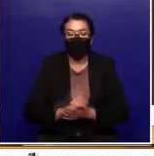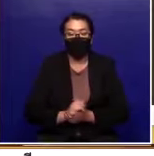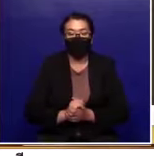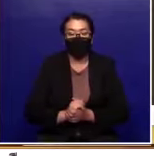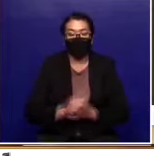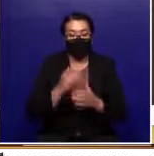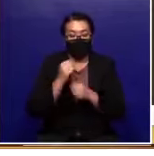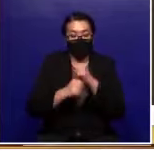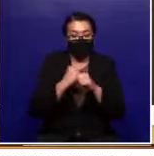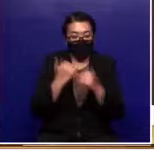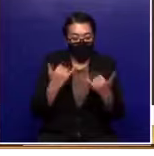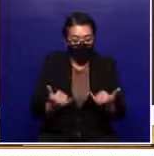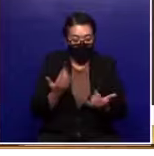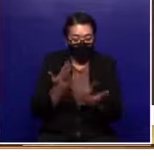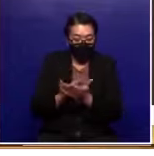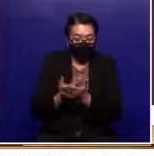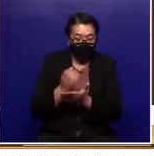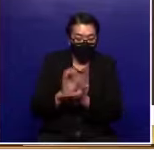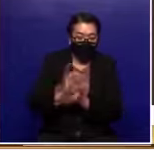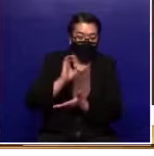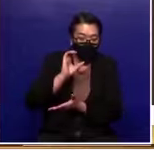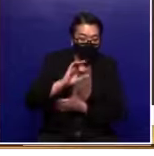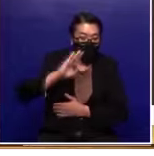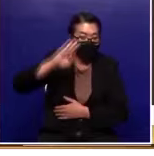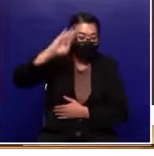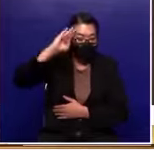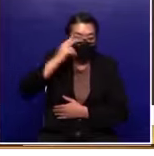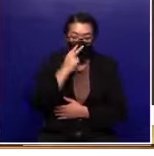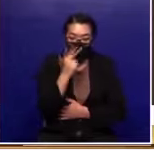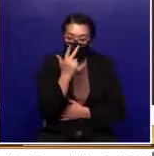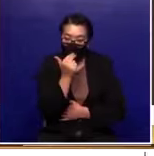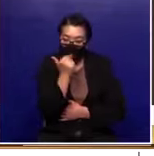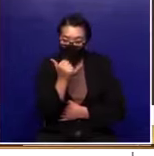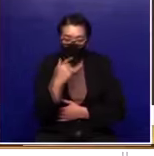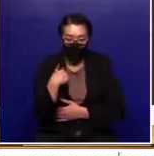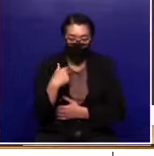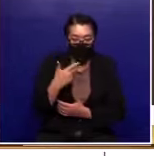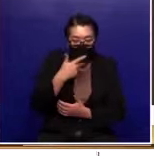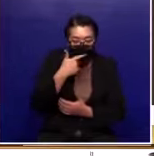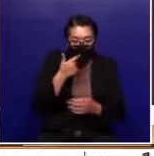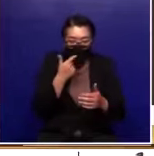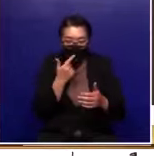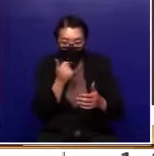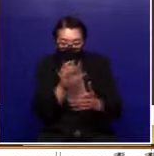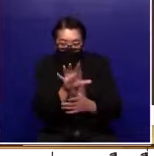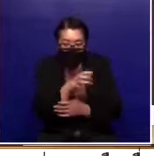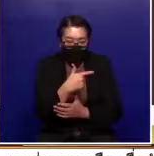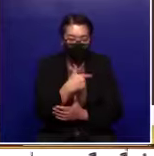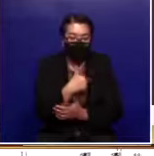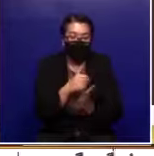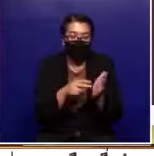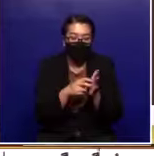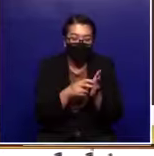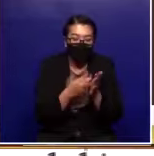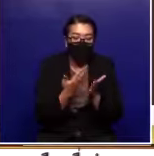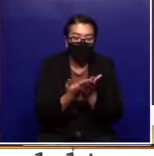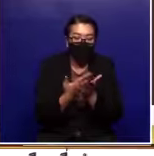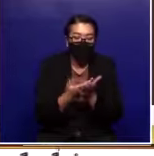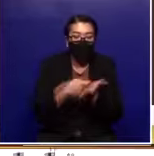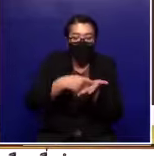ปีนี้กรรมาธิการงบประมาณในส่วนกลาโหมท่านต้องตรวจให้ดีอย่าให้เขามาหวานใส่อีกนะครับแล้วเดี๋ยวก็ใจอ่อนกดลูดปืนไปให้เ